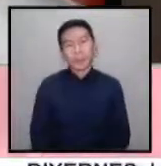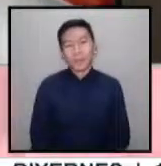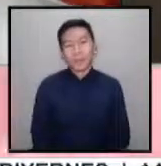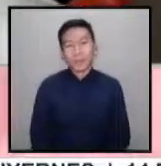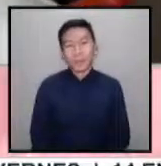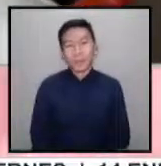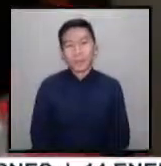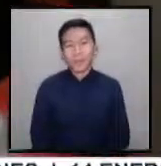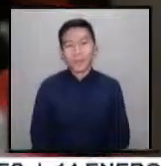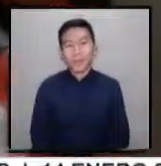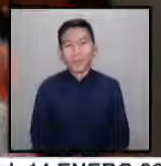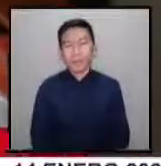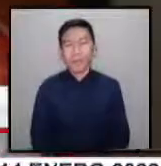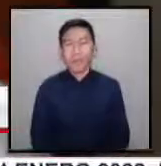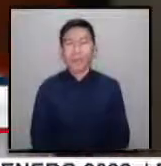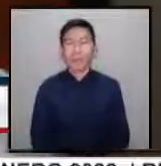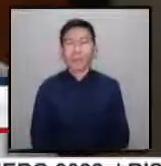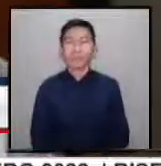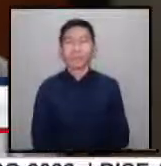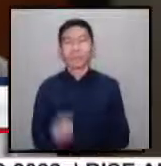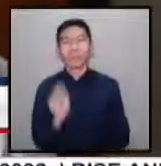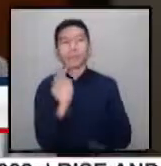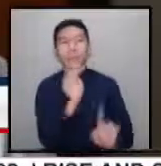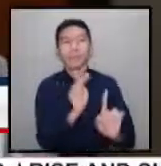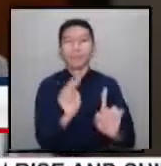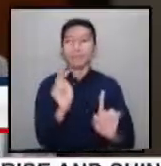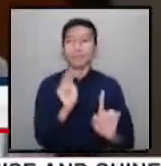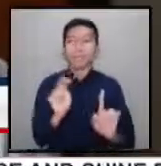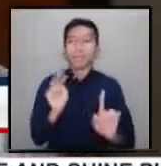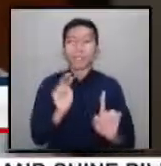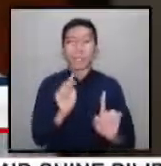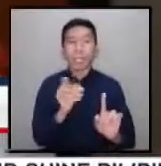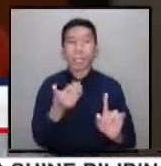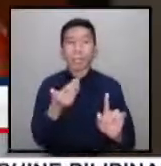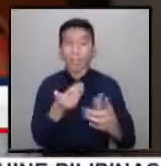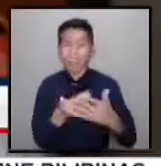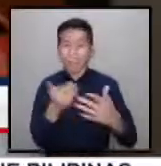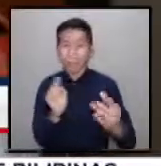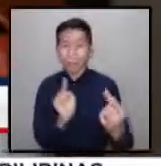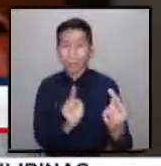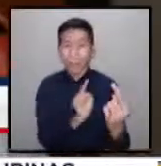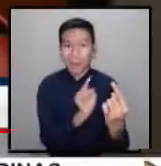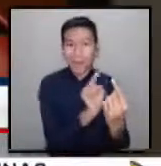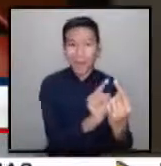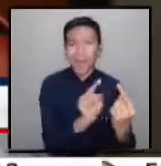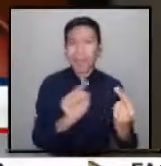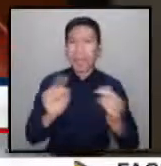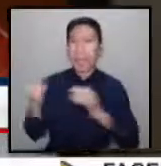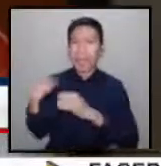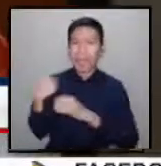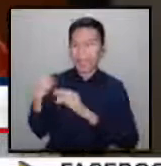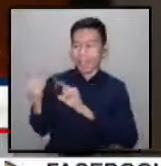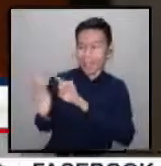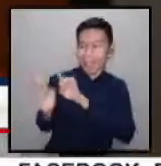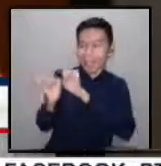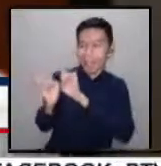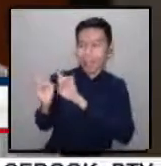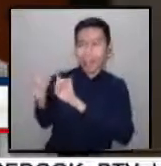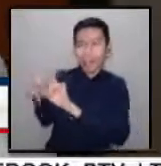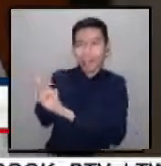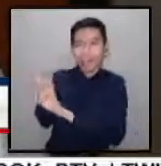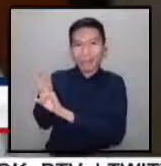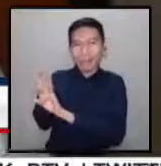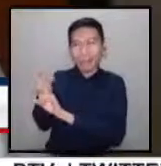Bago ko mag-approach, may kasama ako na minsan tinuturo niya kung sino yung mga pwede kong